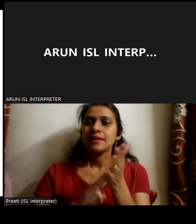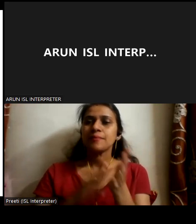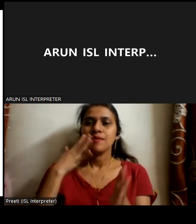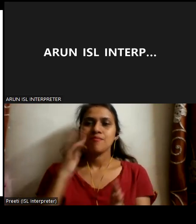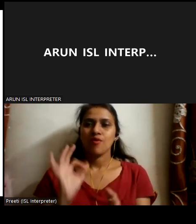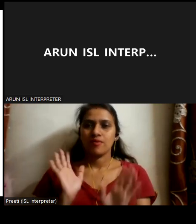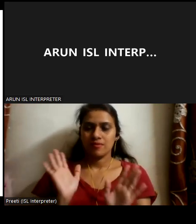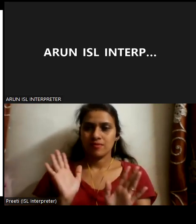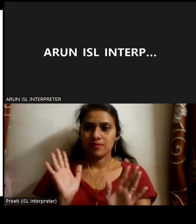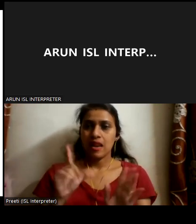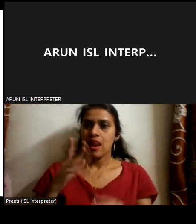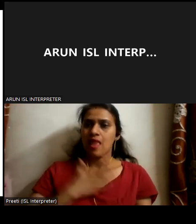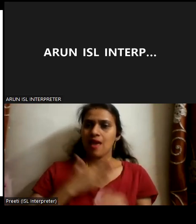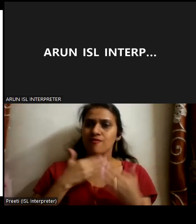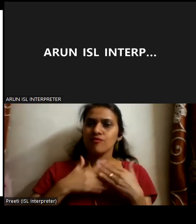livelihood.